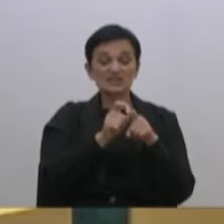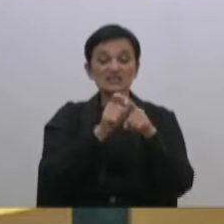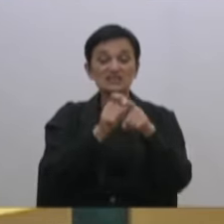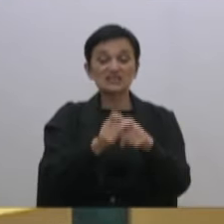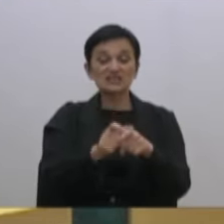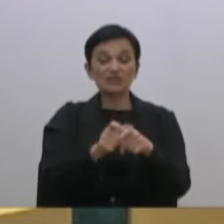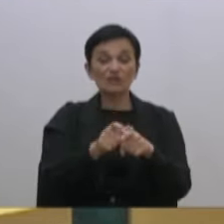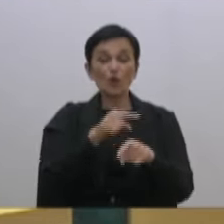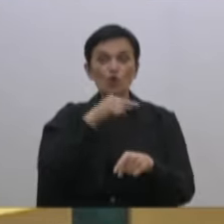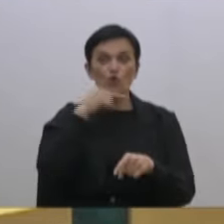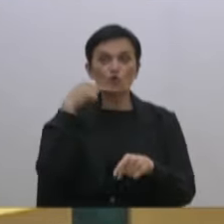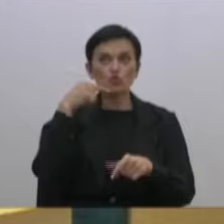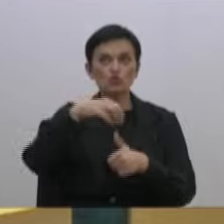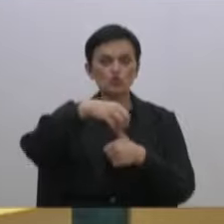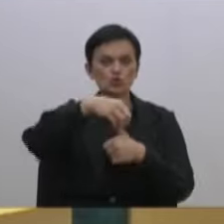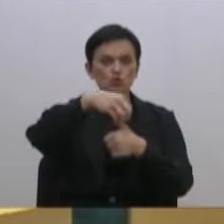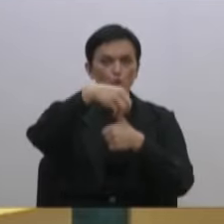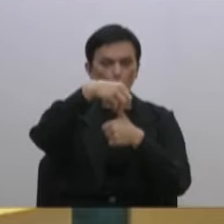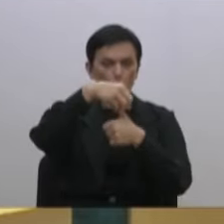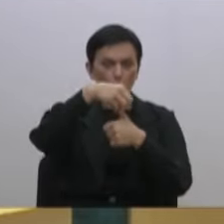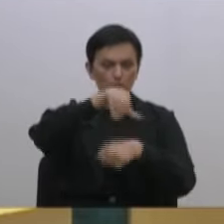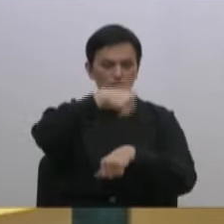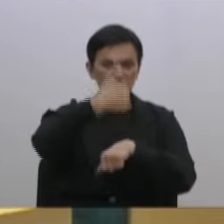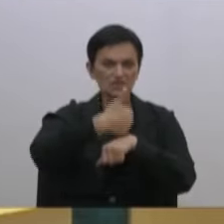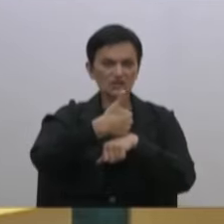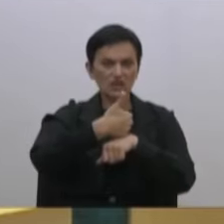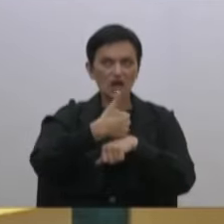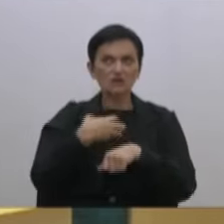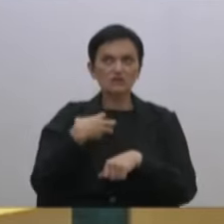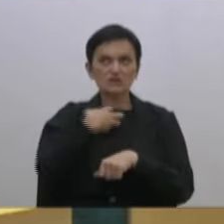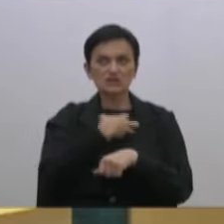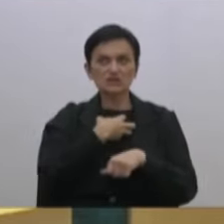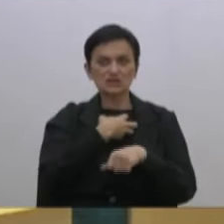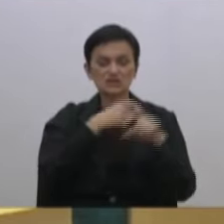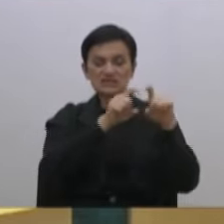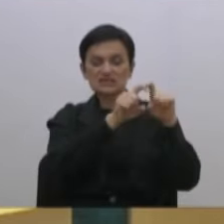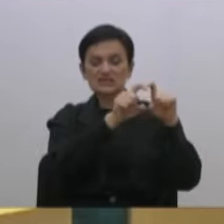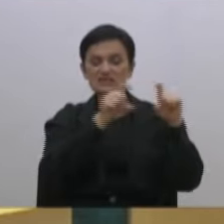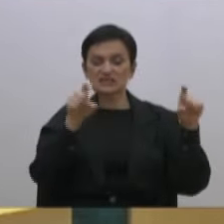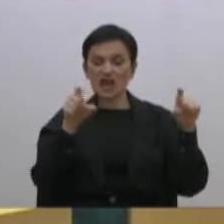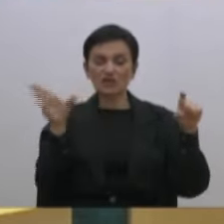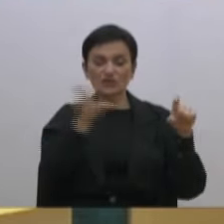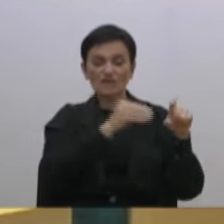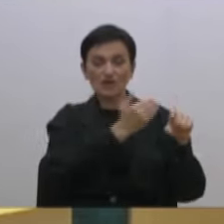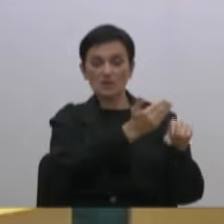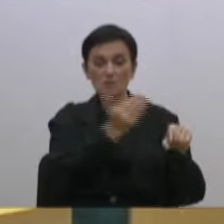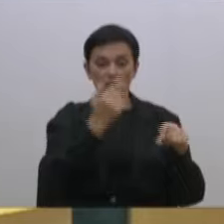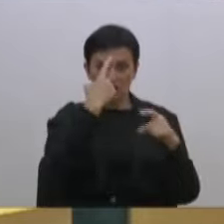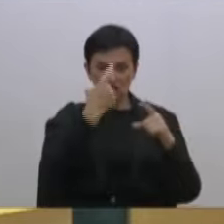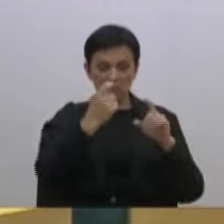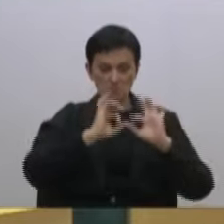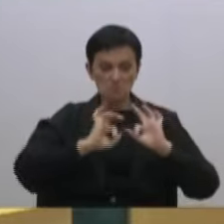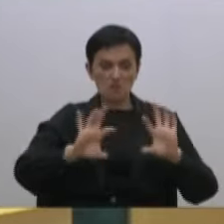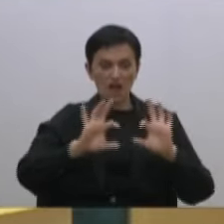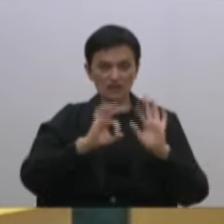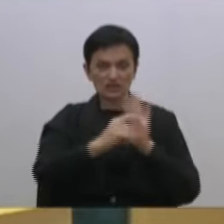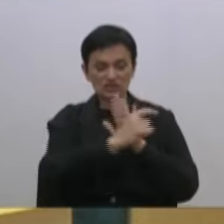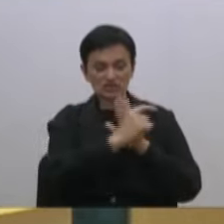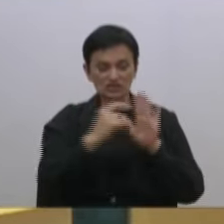იქნება დომინანტი და საკვანძო სათაური მათი ყველა მესიჯისა ეს ხო ვიცით